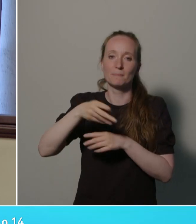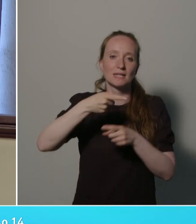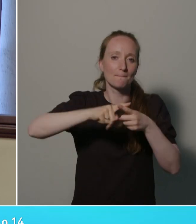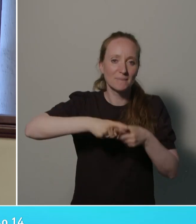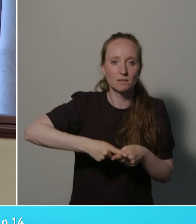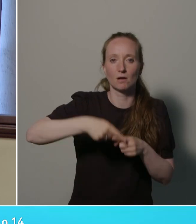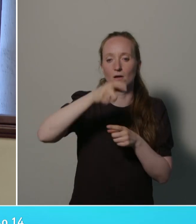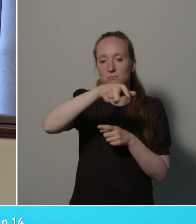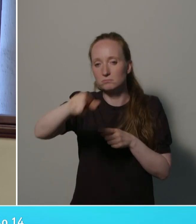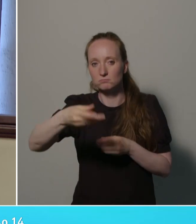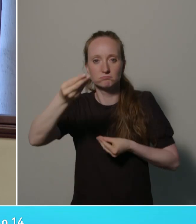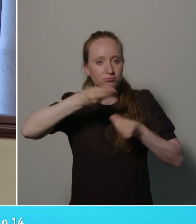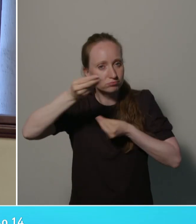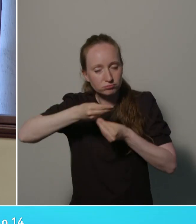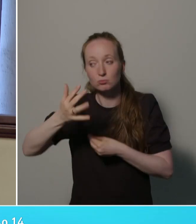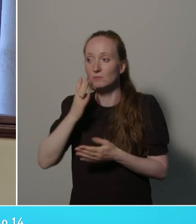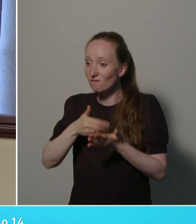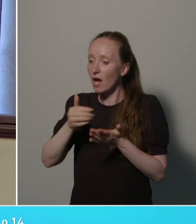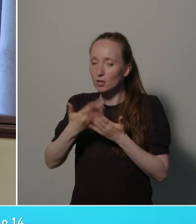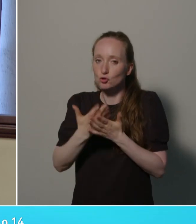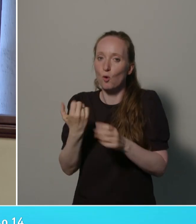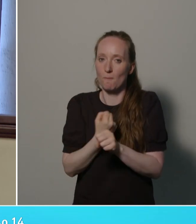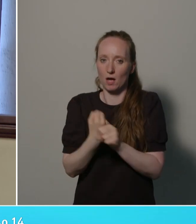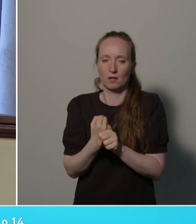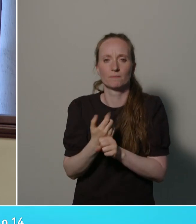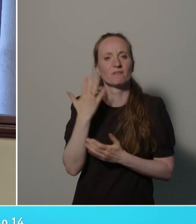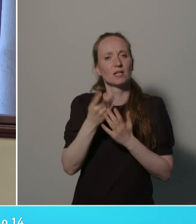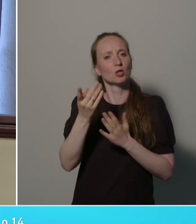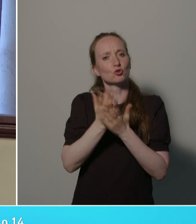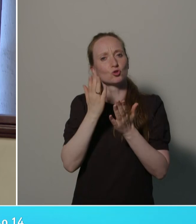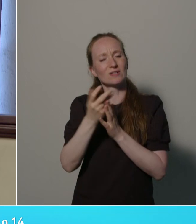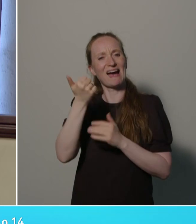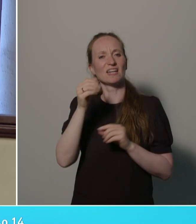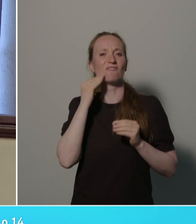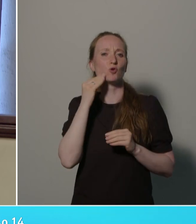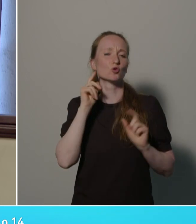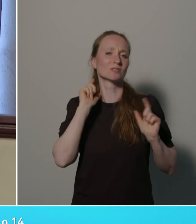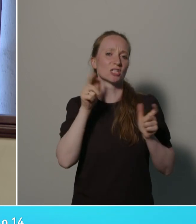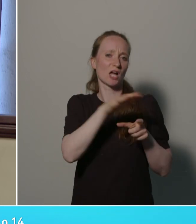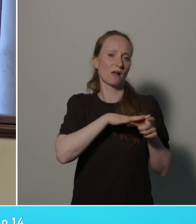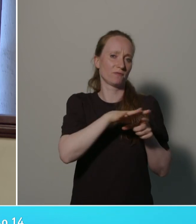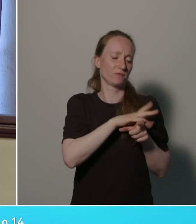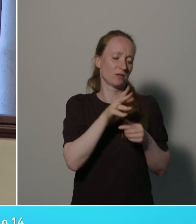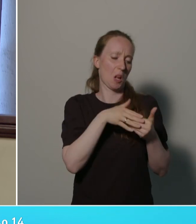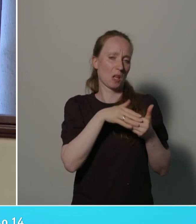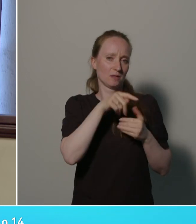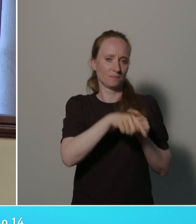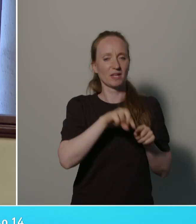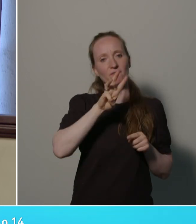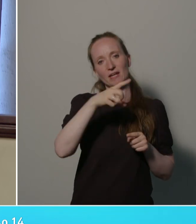einer Rechtsanwaltskanzlei, die eine Wohnungsgesellschaft dort, die ansässige, und da macht man ja kein Geheimnis dran, die